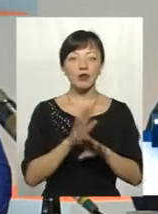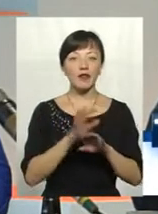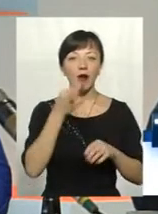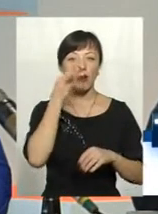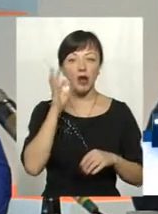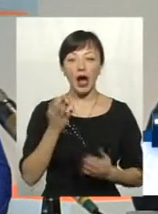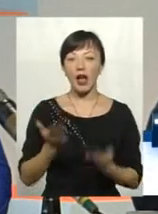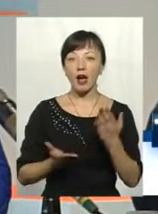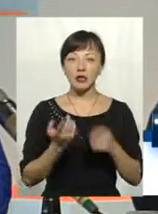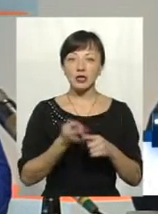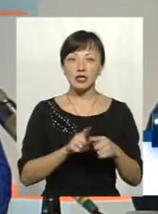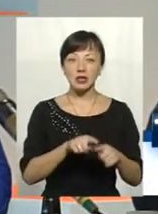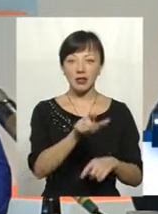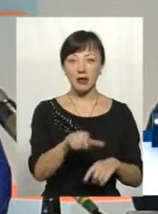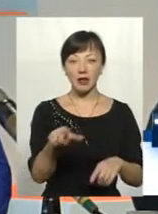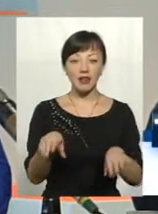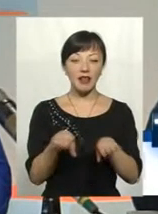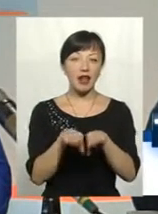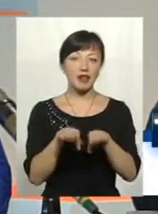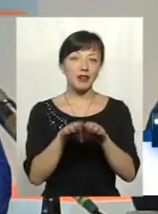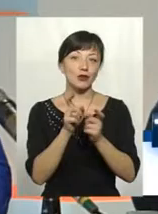пересічні громадяни, то це на рівні чуток.